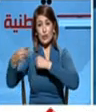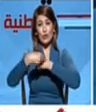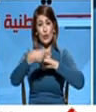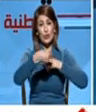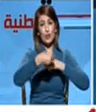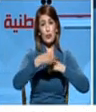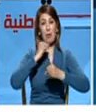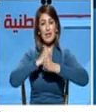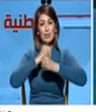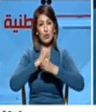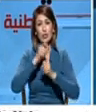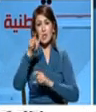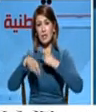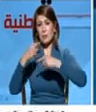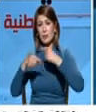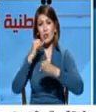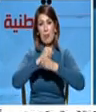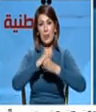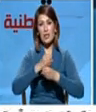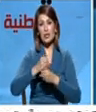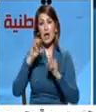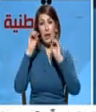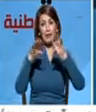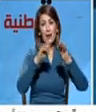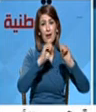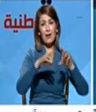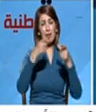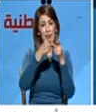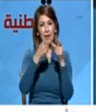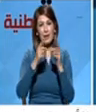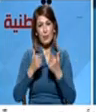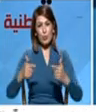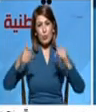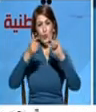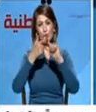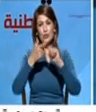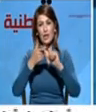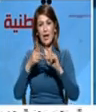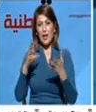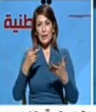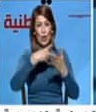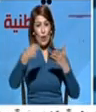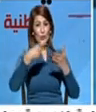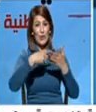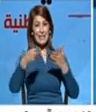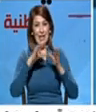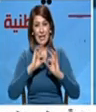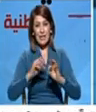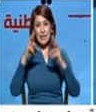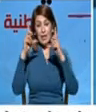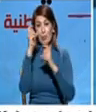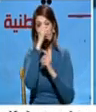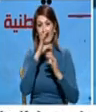ولماذا العمل تمشيط الدراسه تمثيل المساله وتكون بالانترنيت من خلال مواقعه اليوم التي